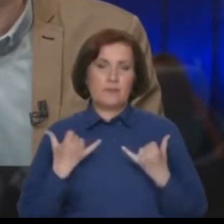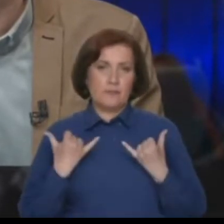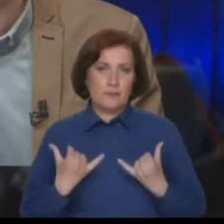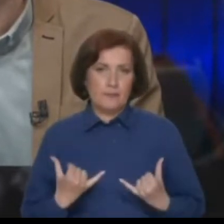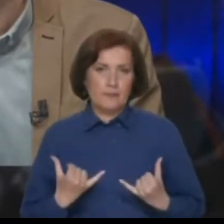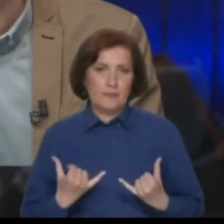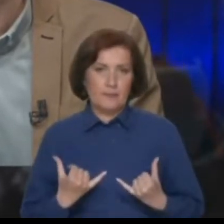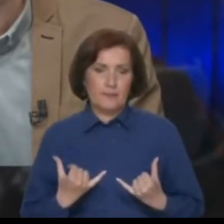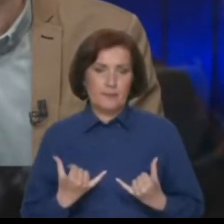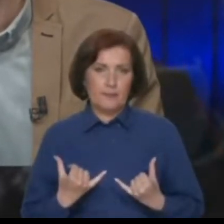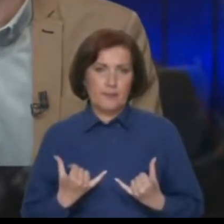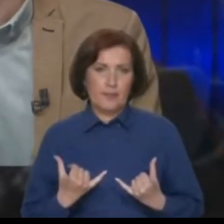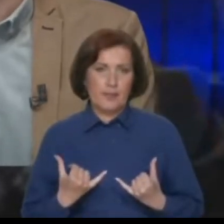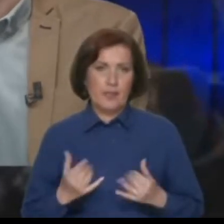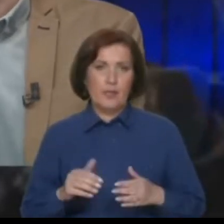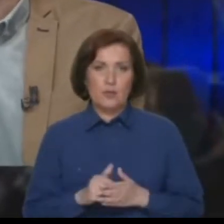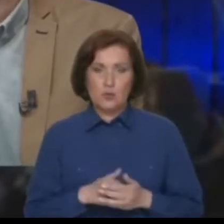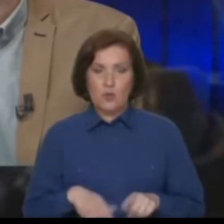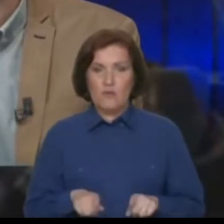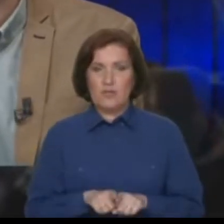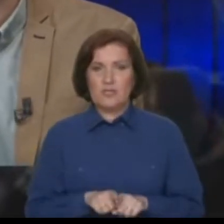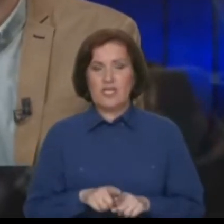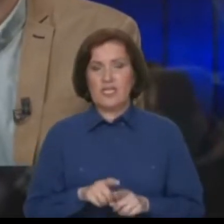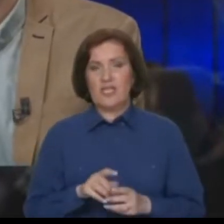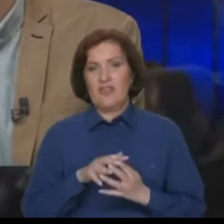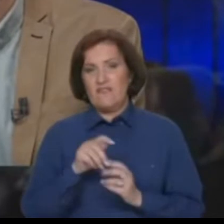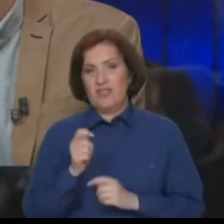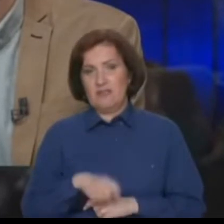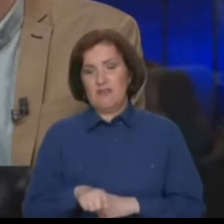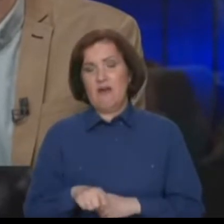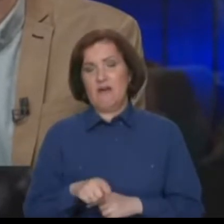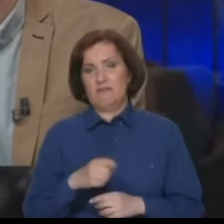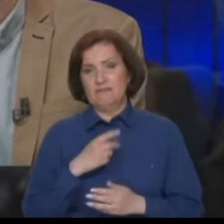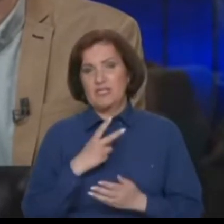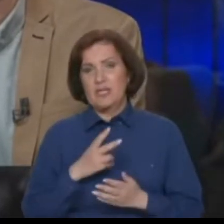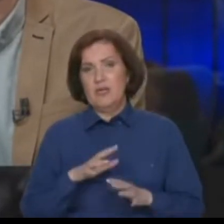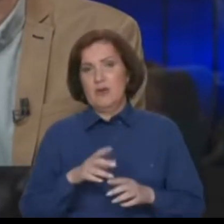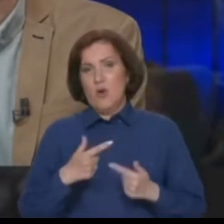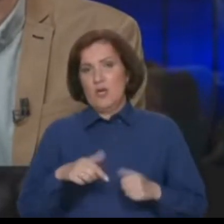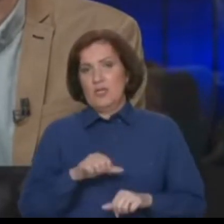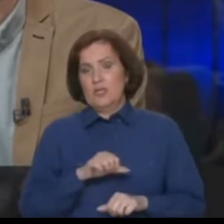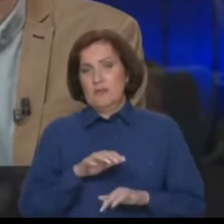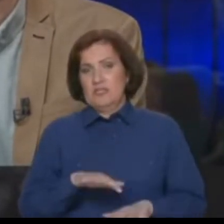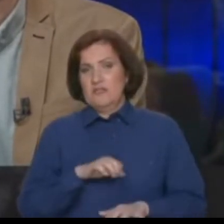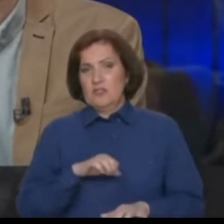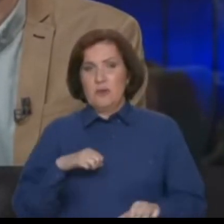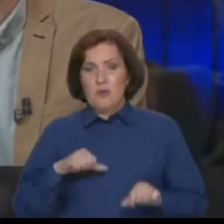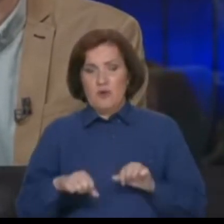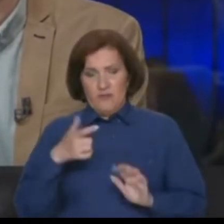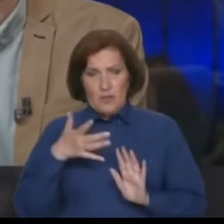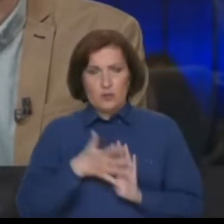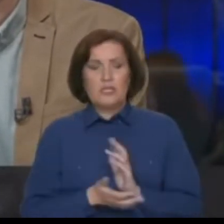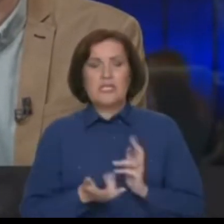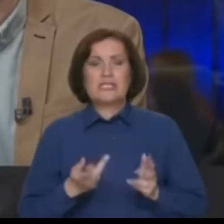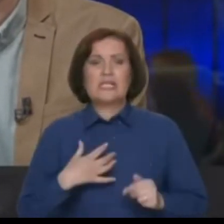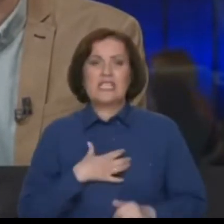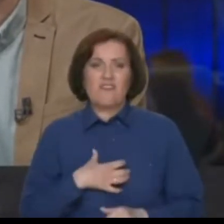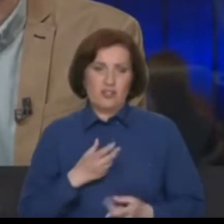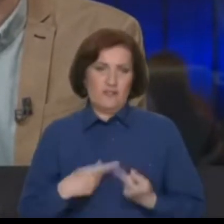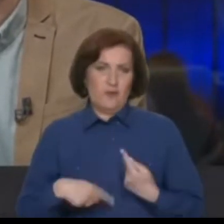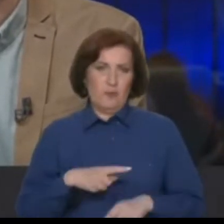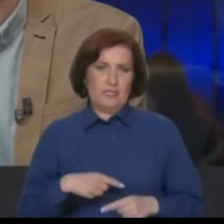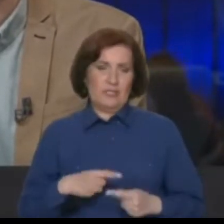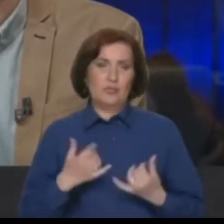сьогодні, знову ж таки, це війна дала знати, органи місцевого самоврядування розуміють, наскільки важливий бізнес